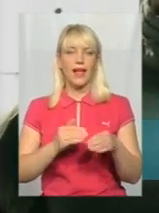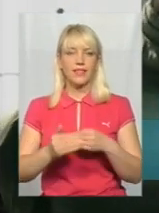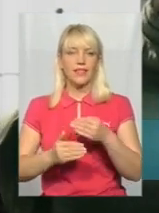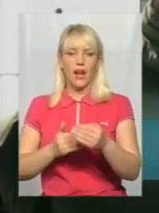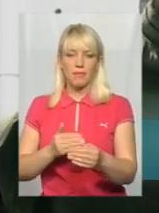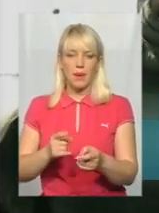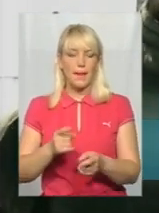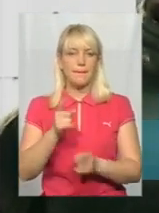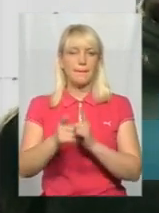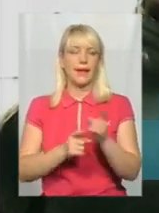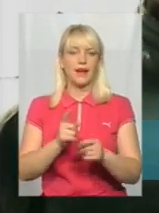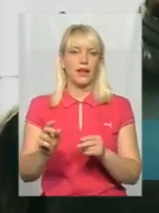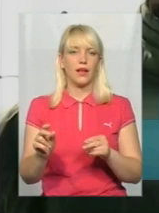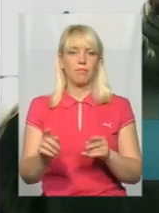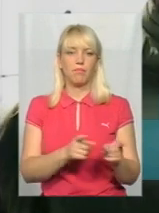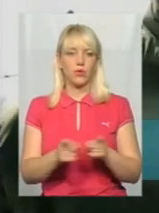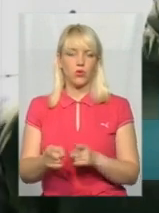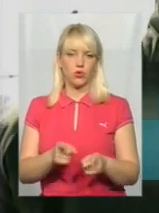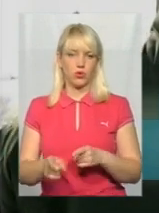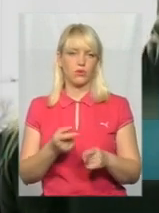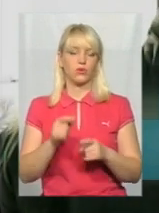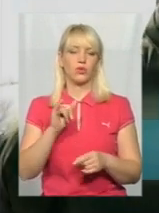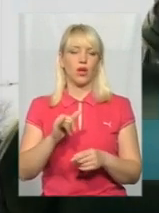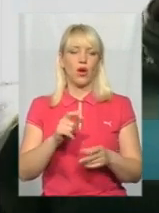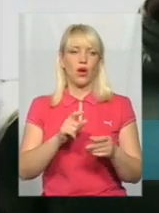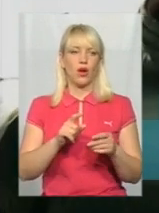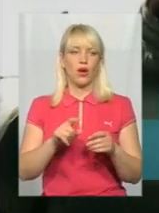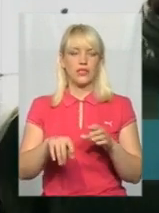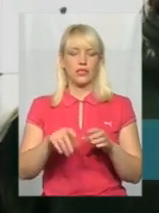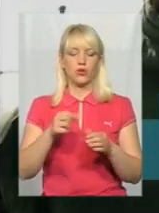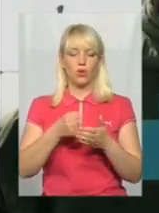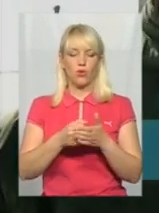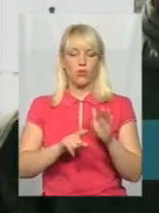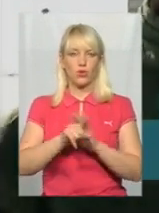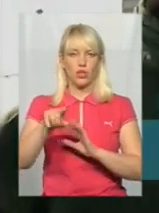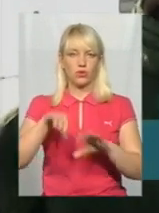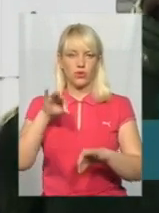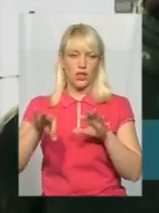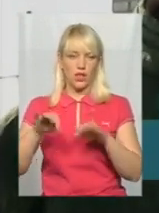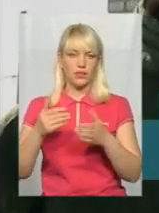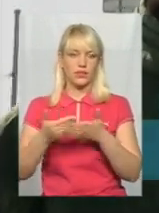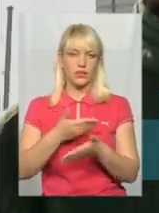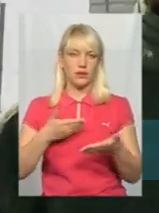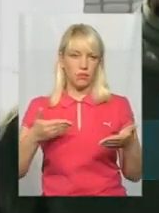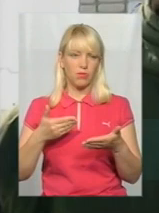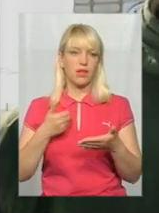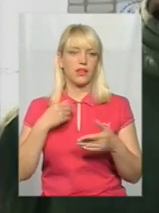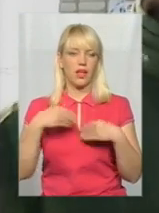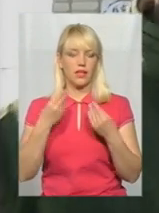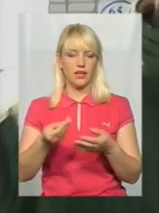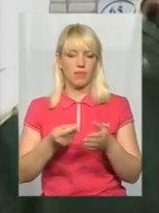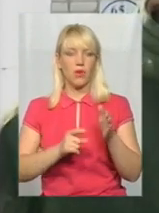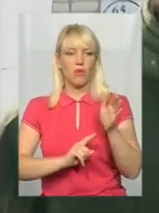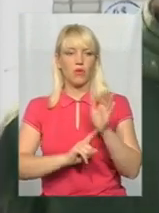людей до початку селекції. Ми даємо їм початковий рівень